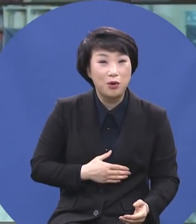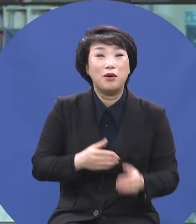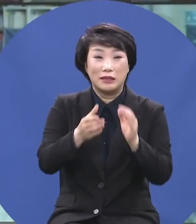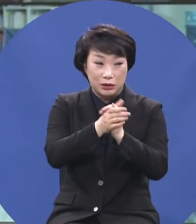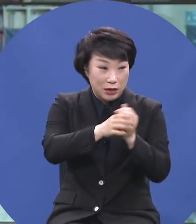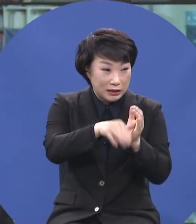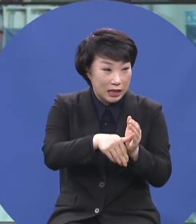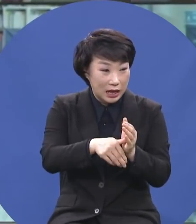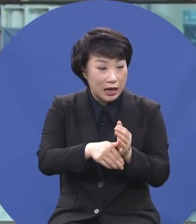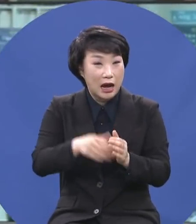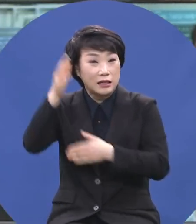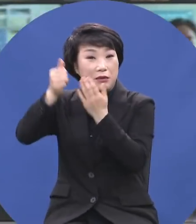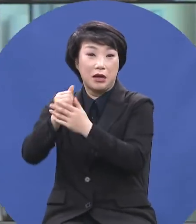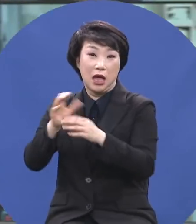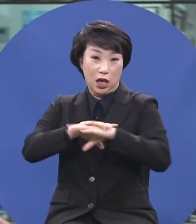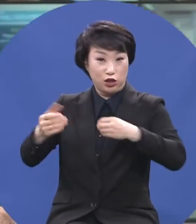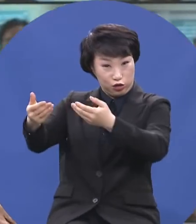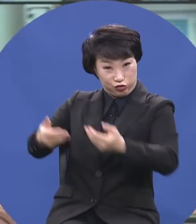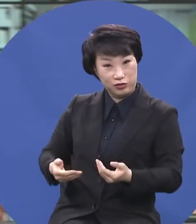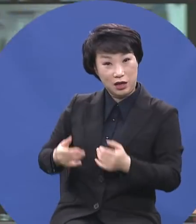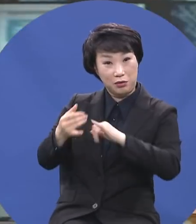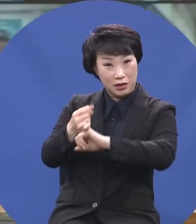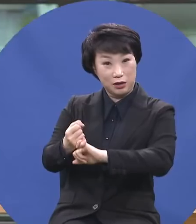나도 해결해 주겠다는 것입니다.